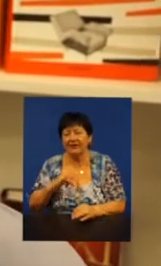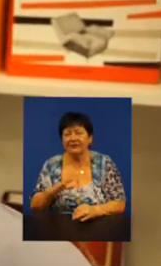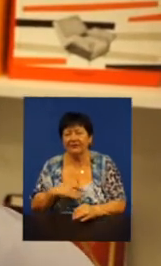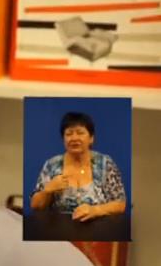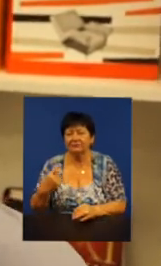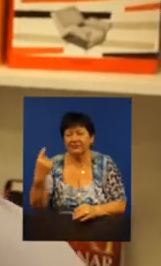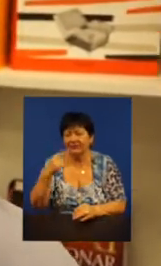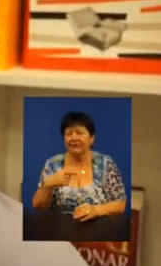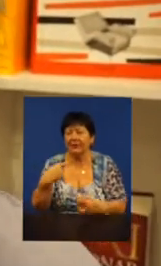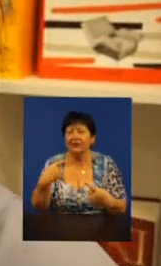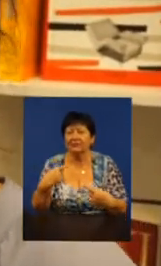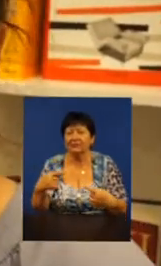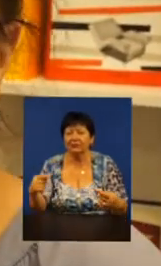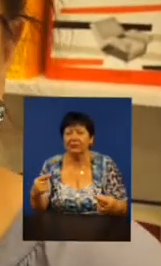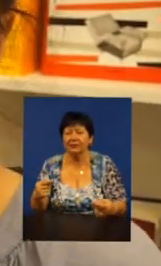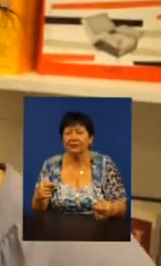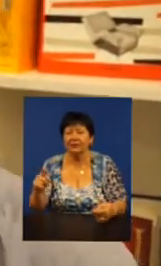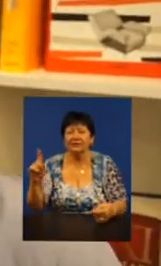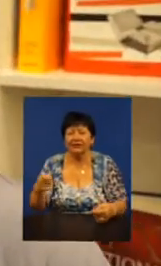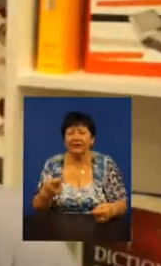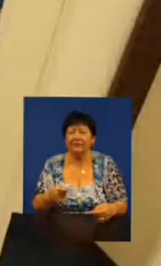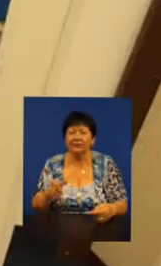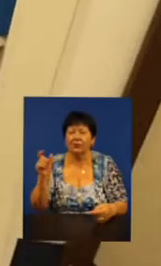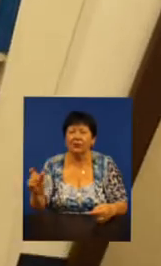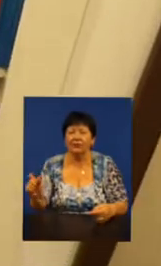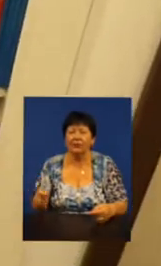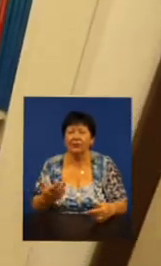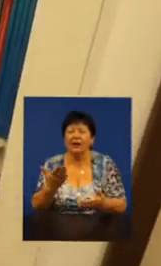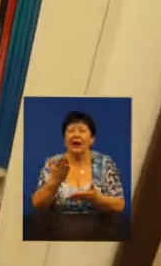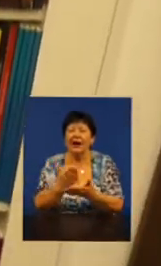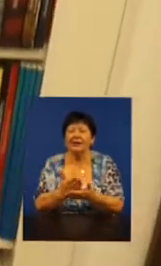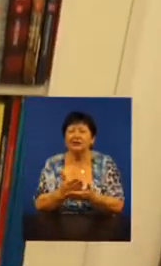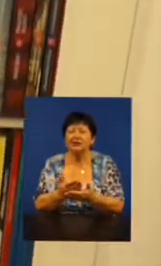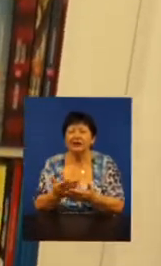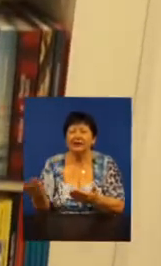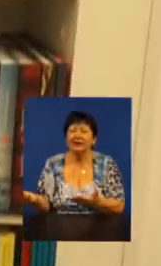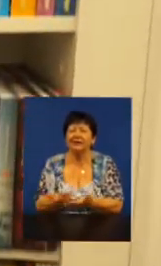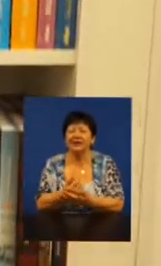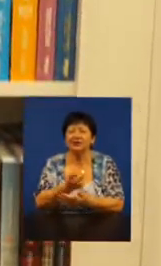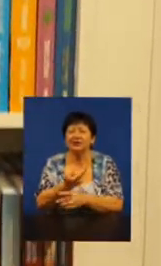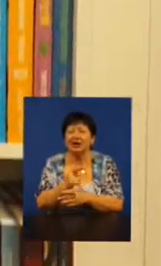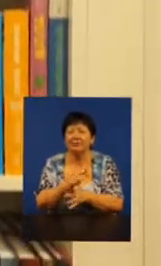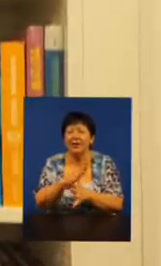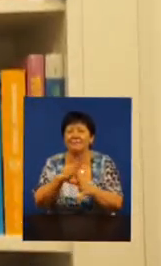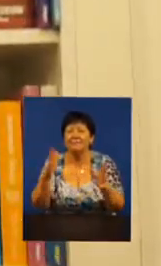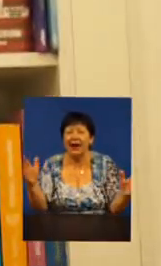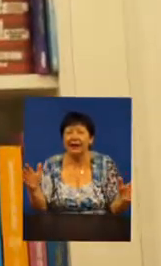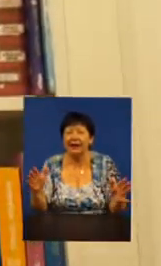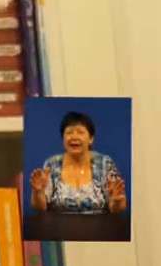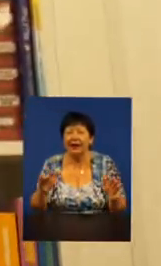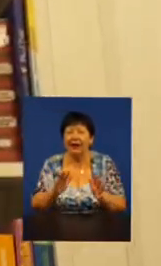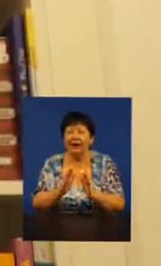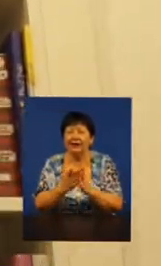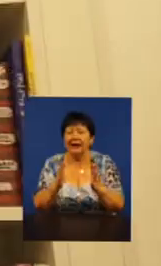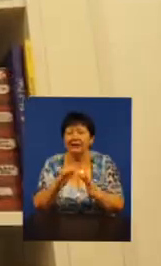față tuturor preferințelor de lectură. Aici găsiți cea mai mare carte și cea mai mică carte din Chișinău